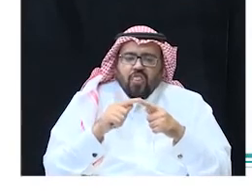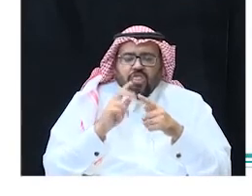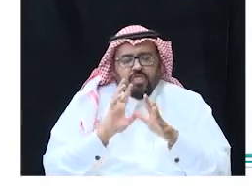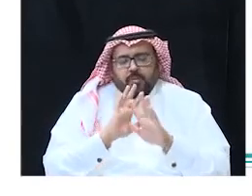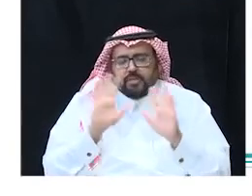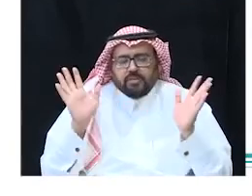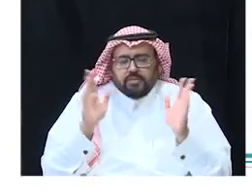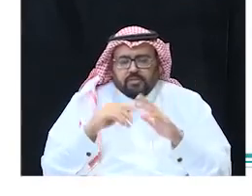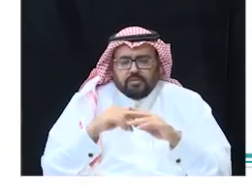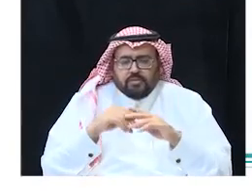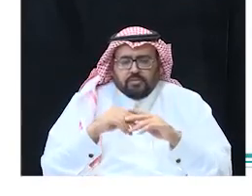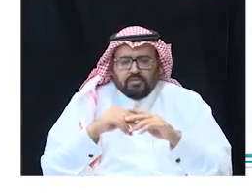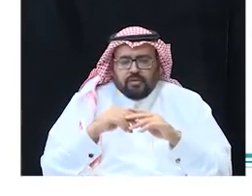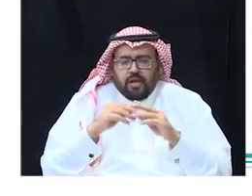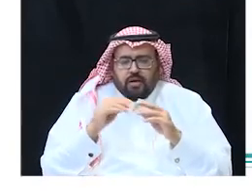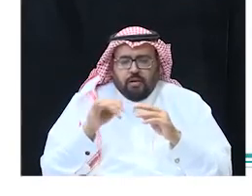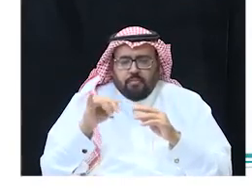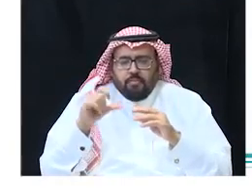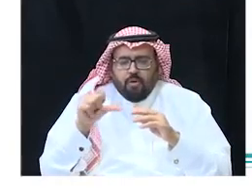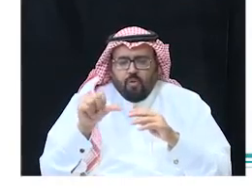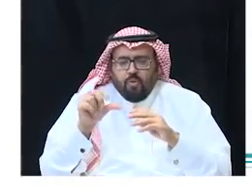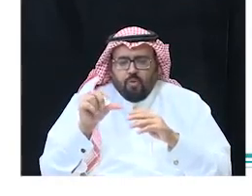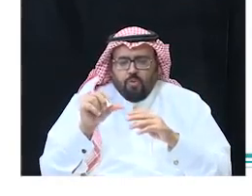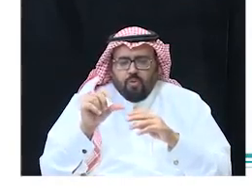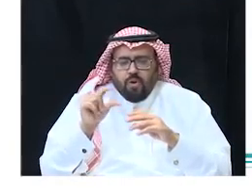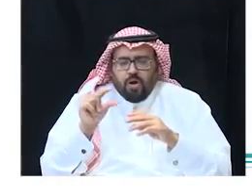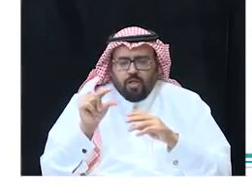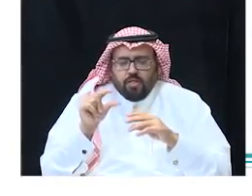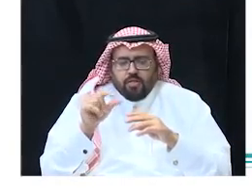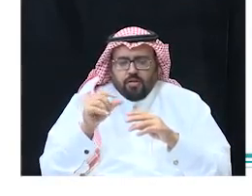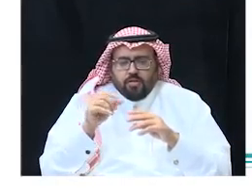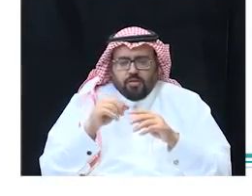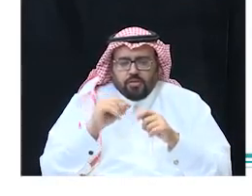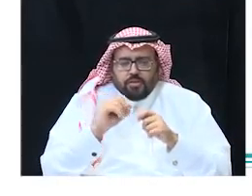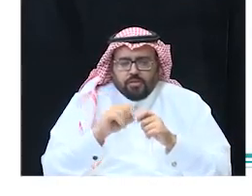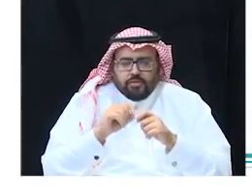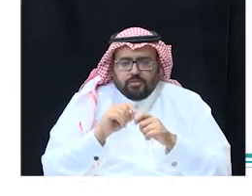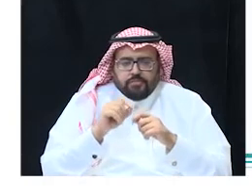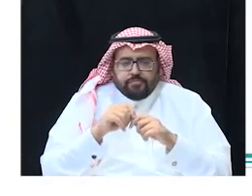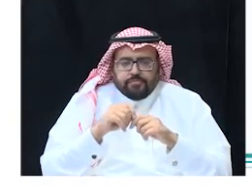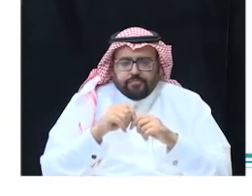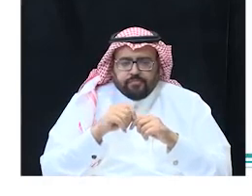الحديد أيضا. واضح يا أبطال؟